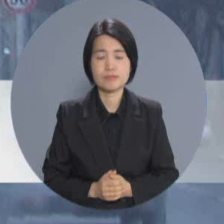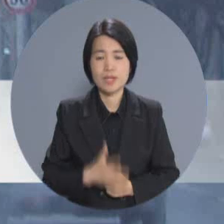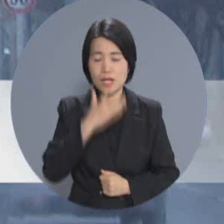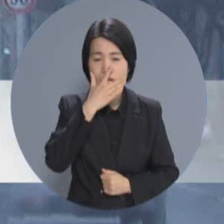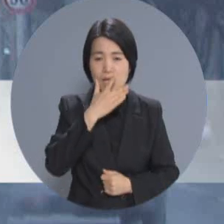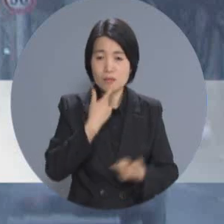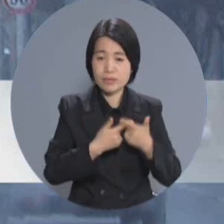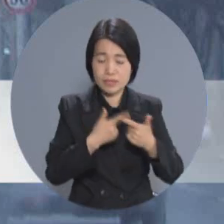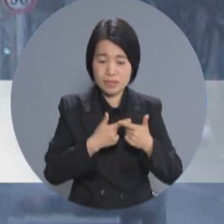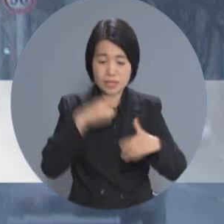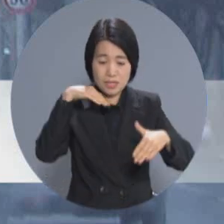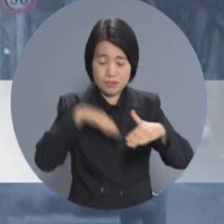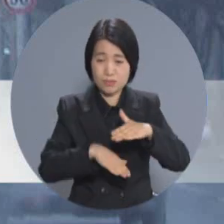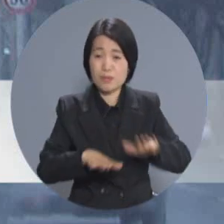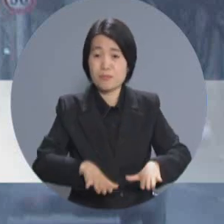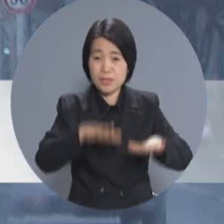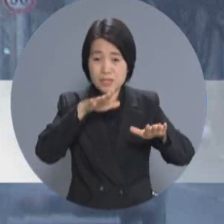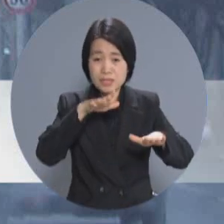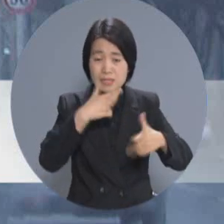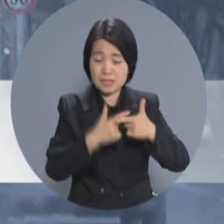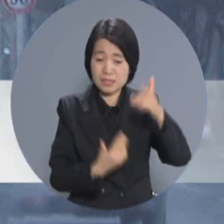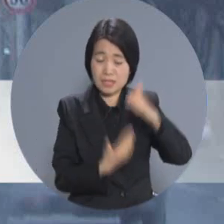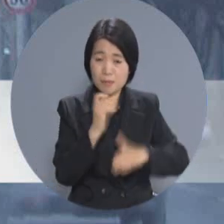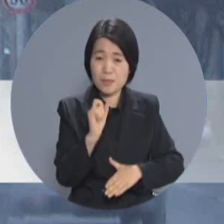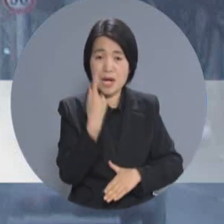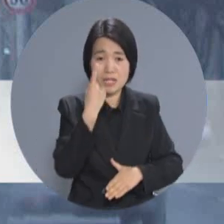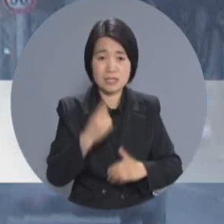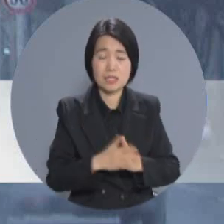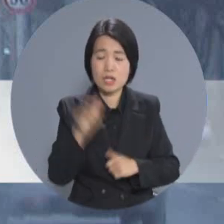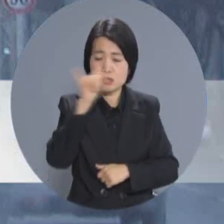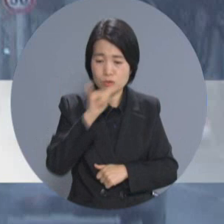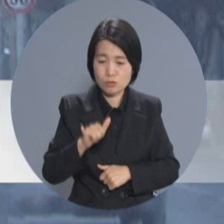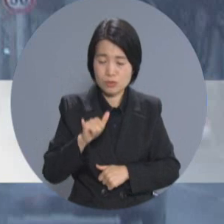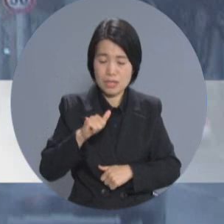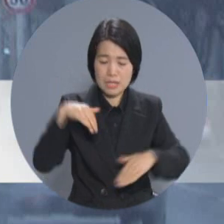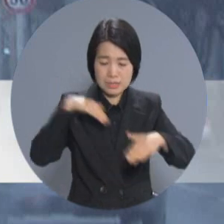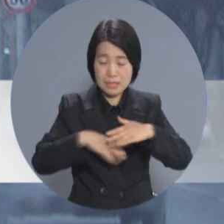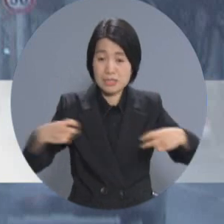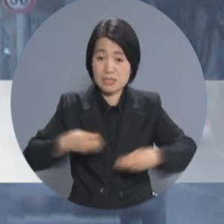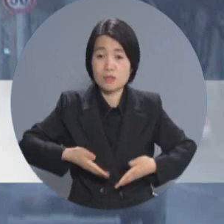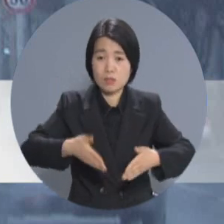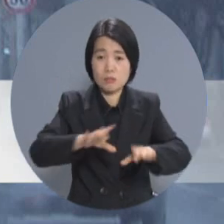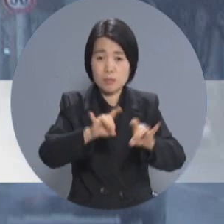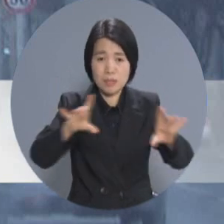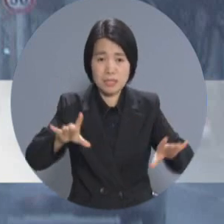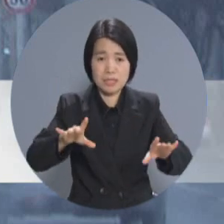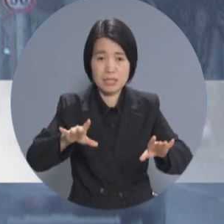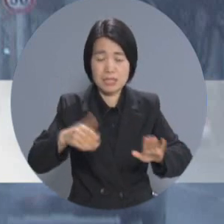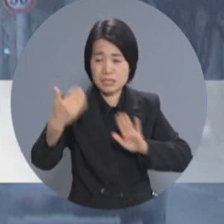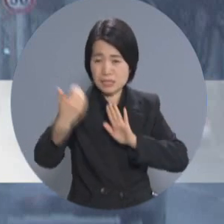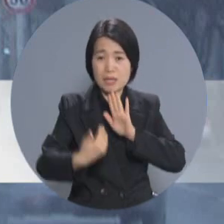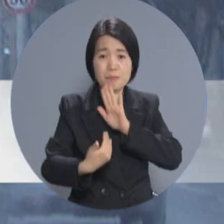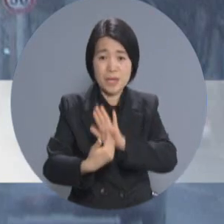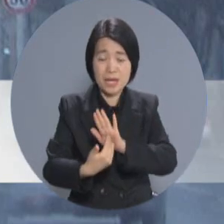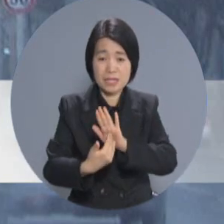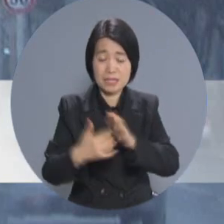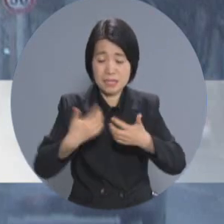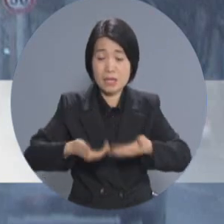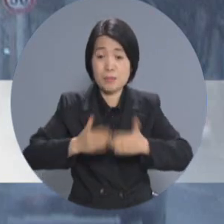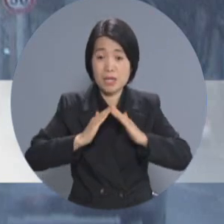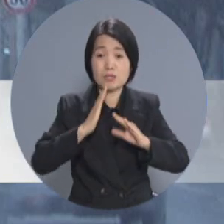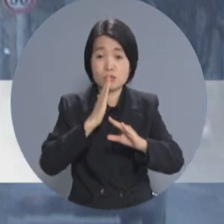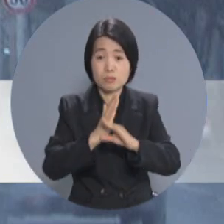부산에 침수된 지하차도에서 발생한 참사를 계기로 전국의 지하차도마다 침수 시 진입을 차단하는 시설이 설치되고